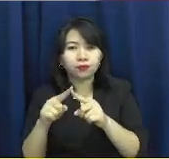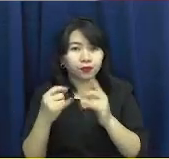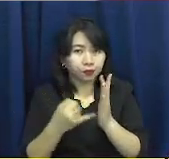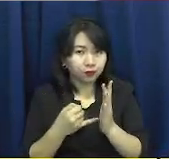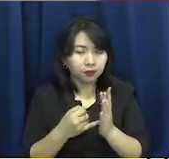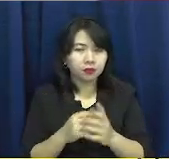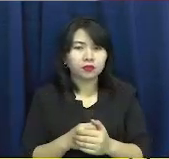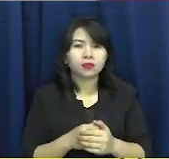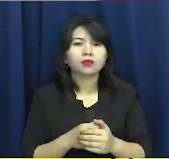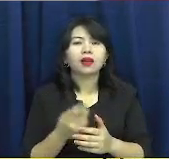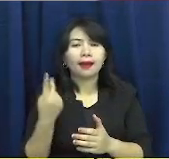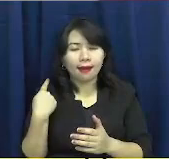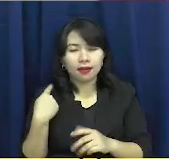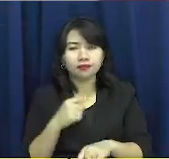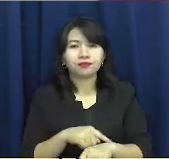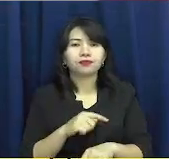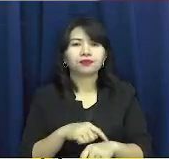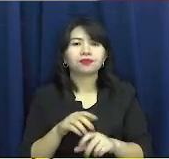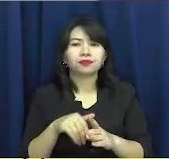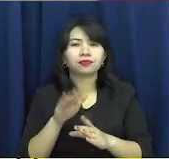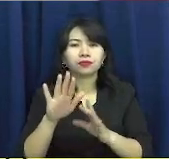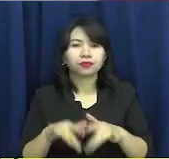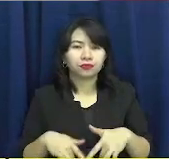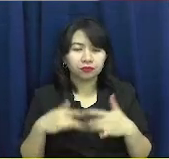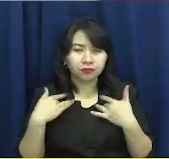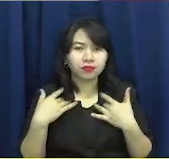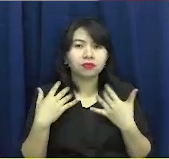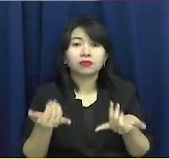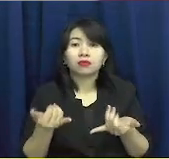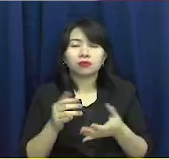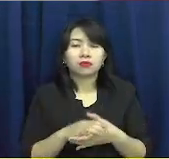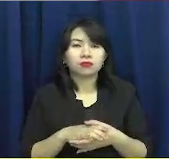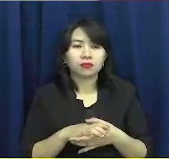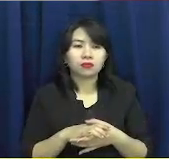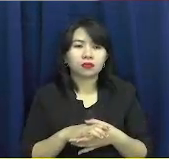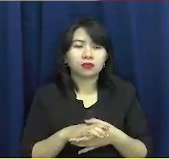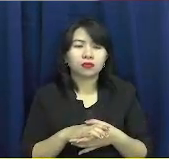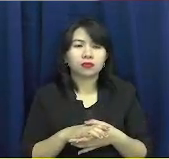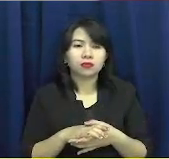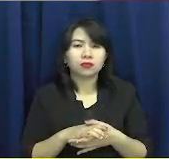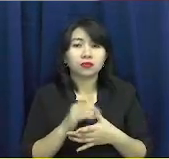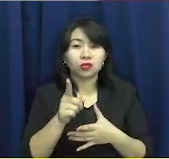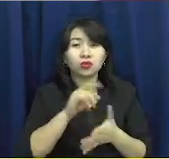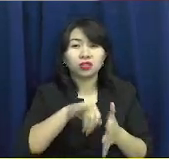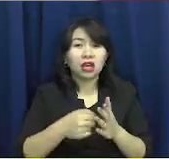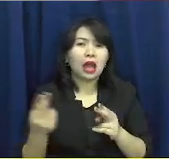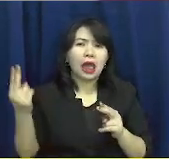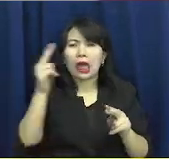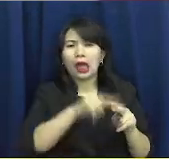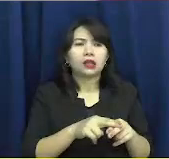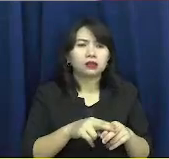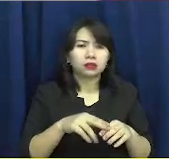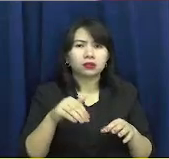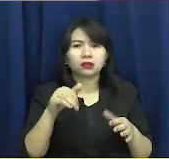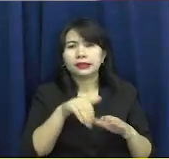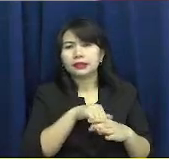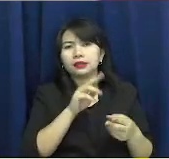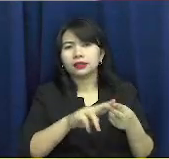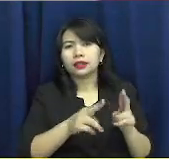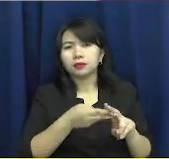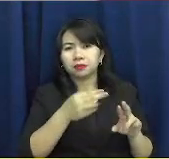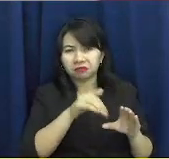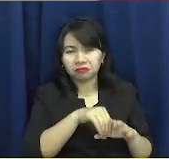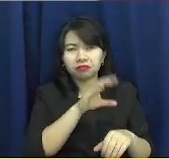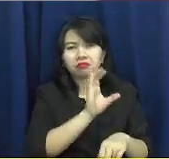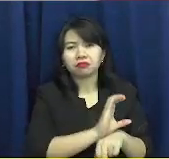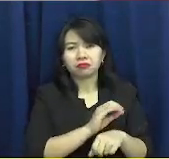growth, darating sa pagkakataon ng buhay mo, pandagdag ka lang. Pangit naman yung kabilang ka lang. Itong pangit na isipin,